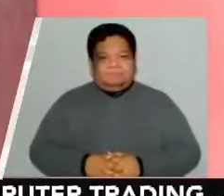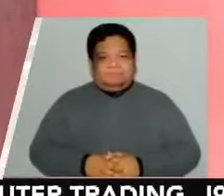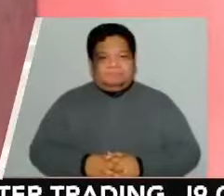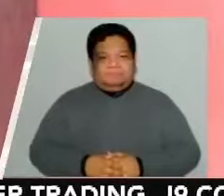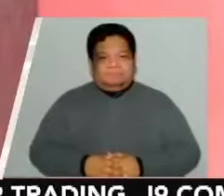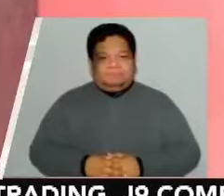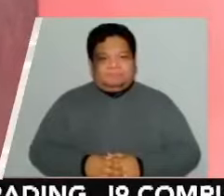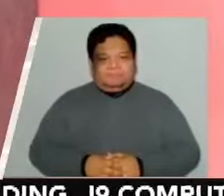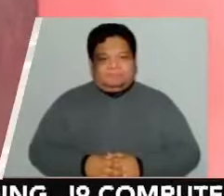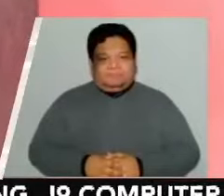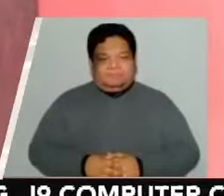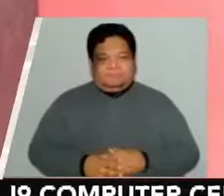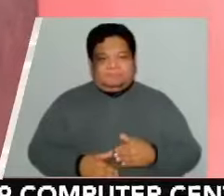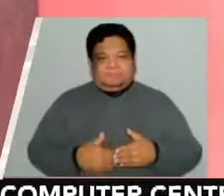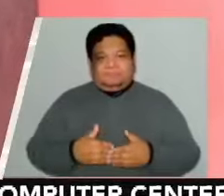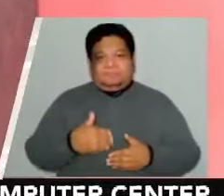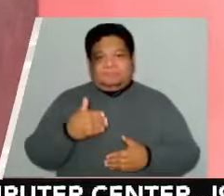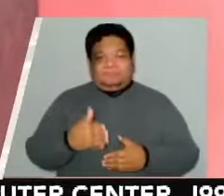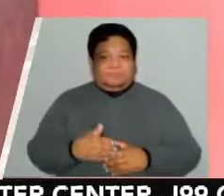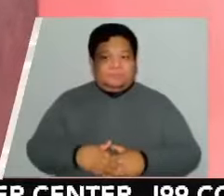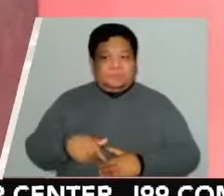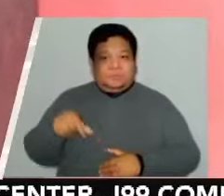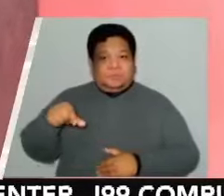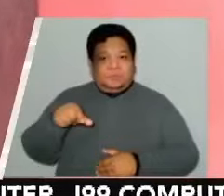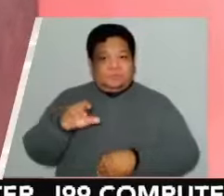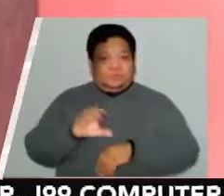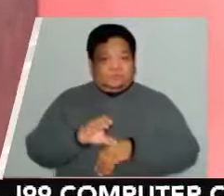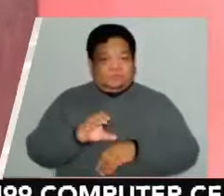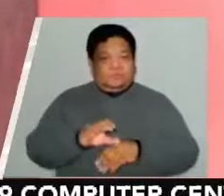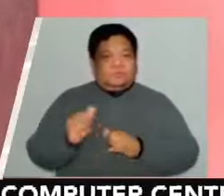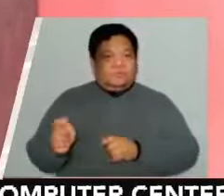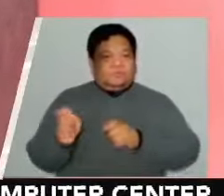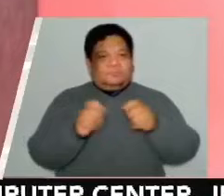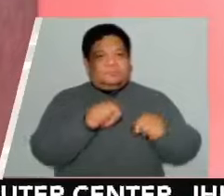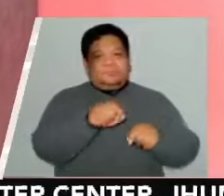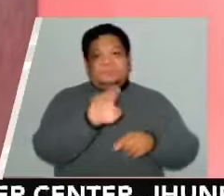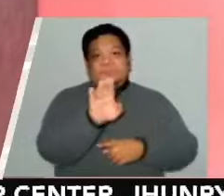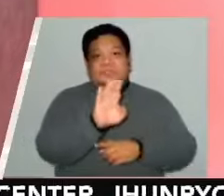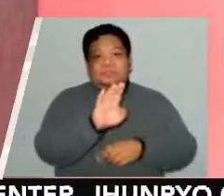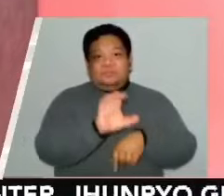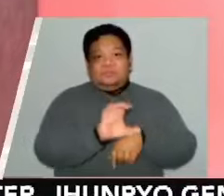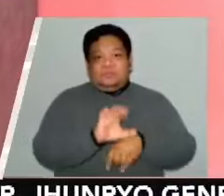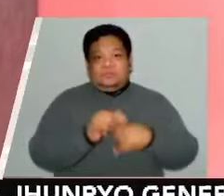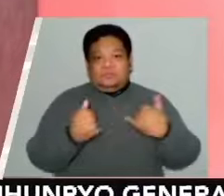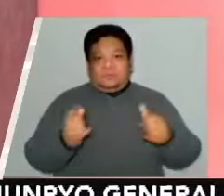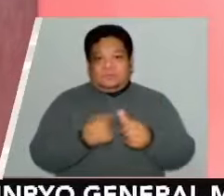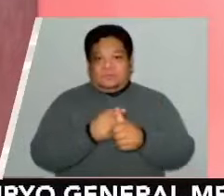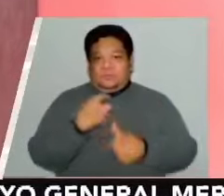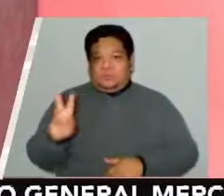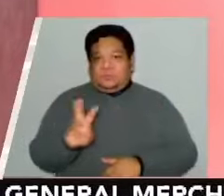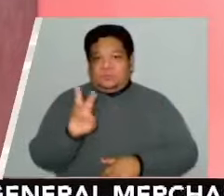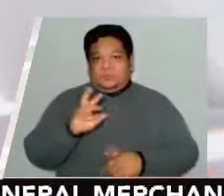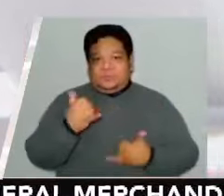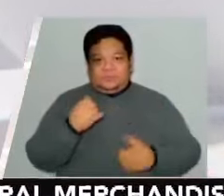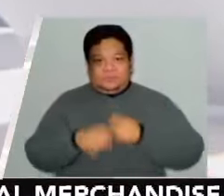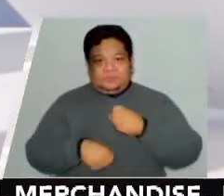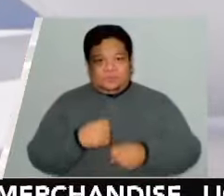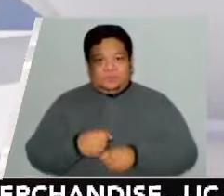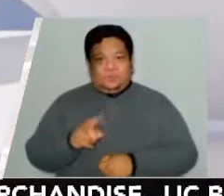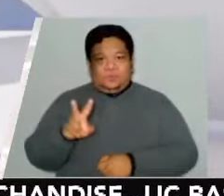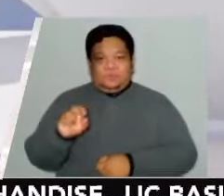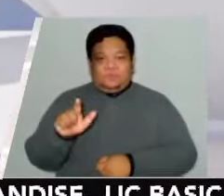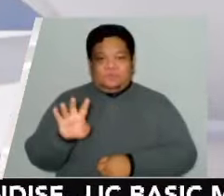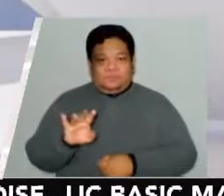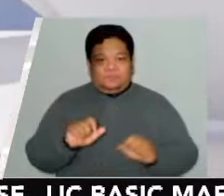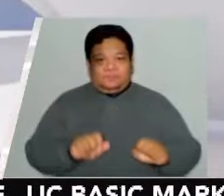Mula Quiapo Church, lipat naman tayo sa Baclaran Church ngayong unang Miyerkules ng 2024. At live mula sa Baclaran, may unang balita,